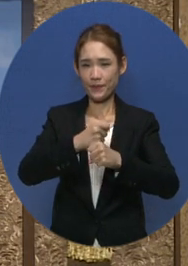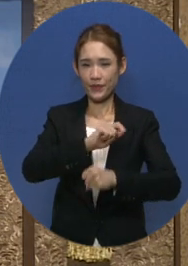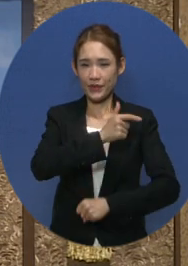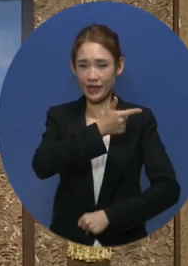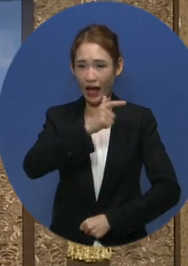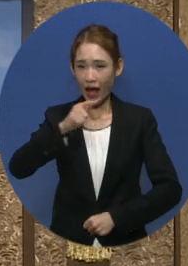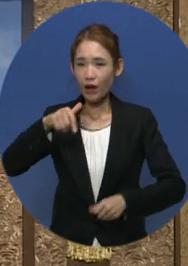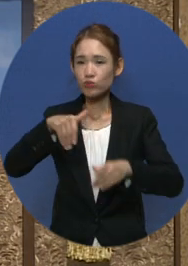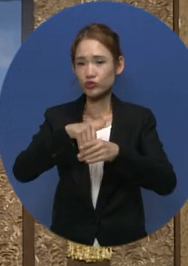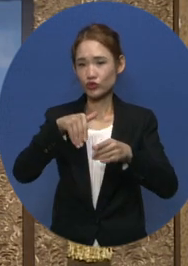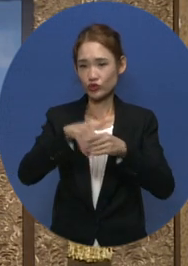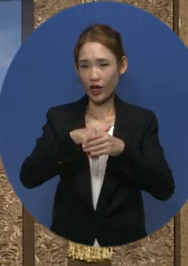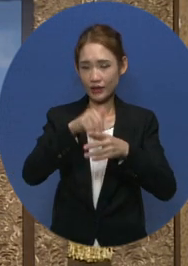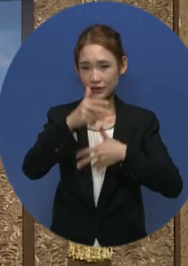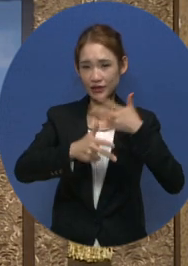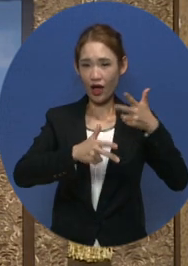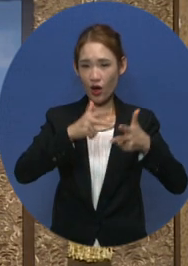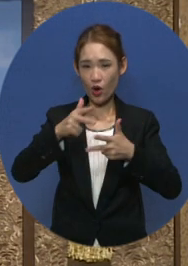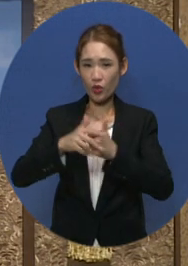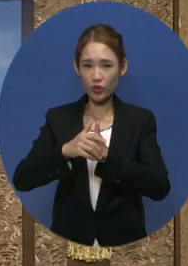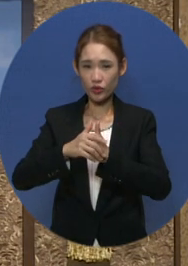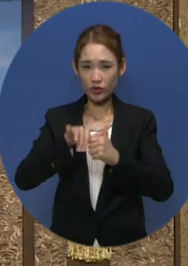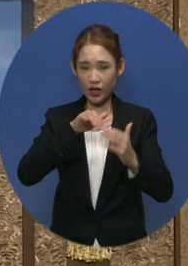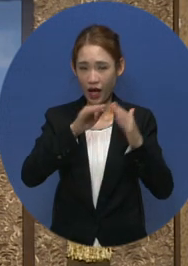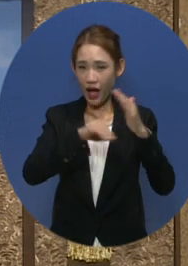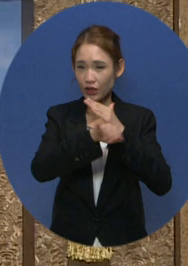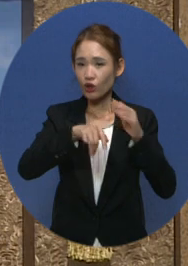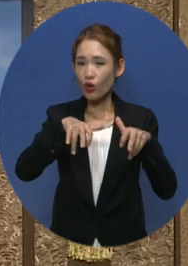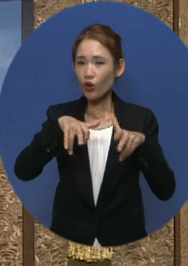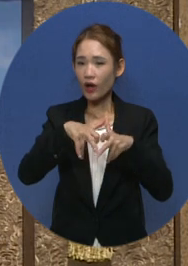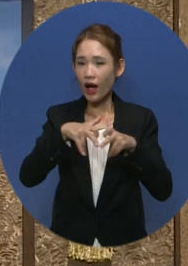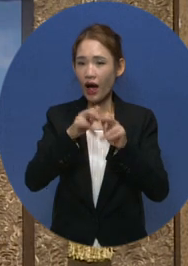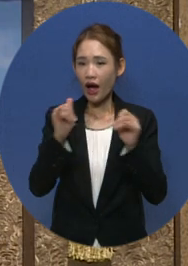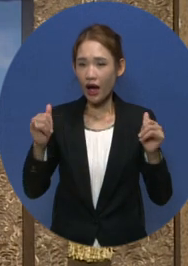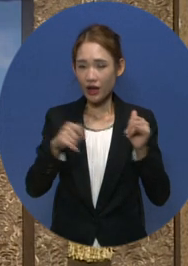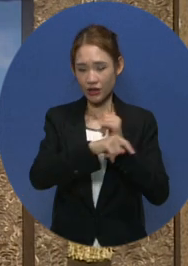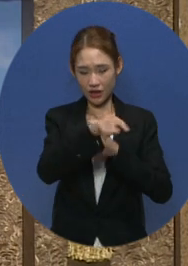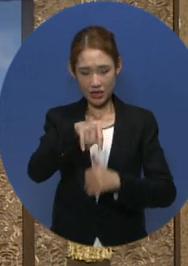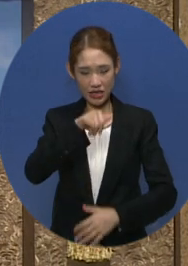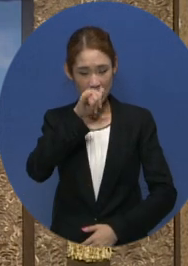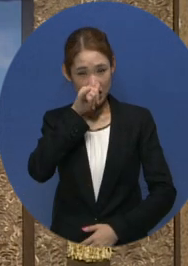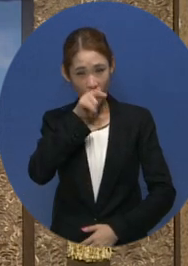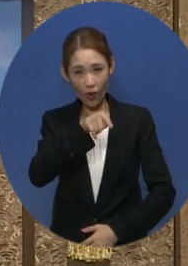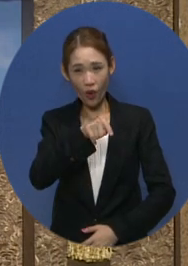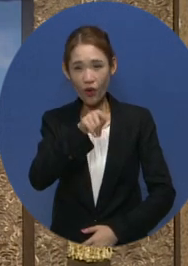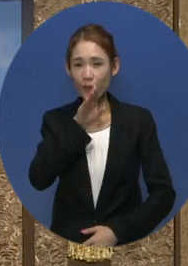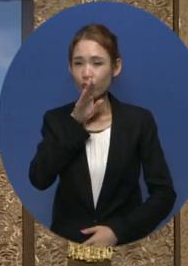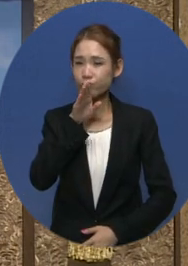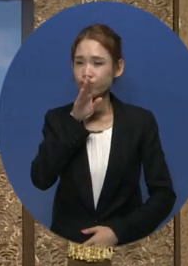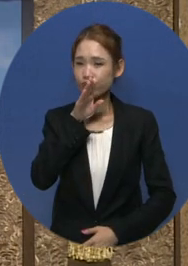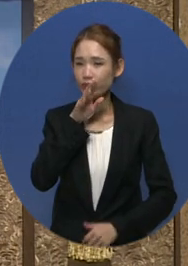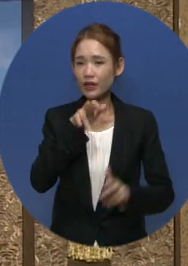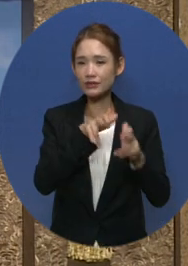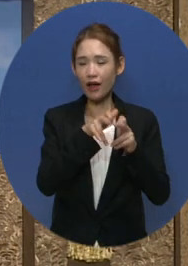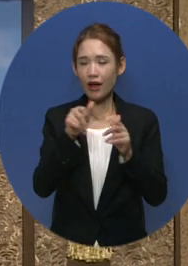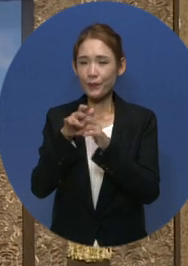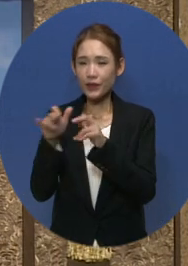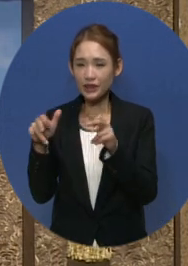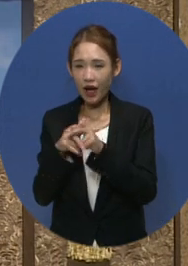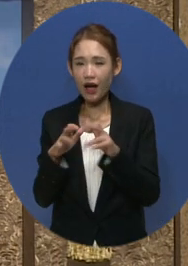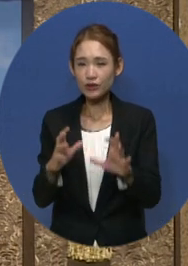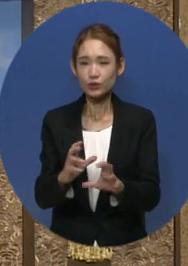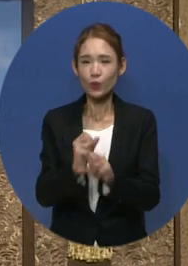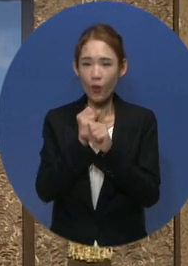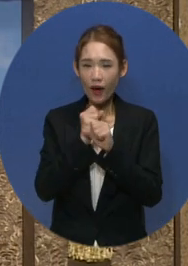사업도 하고 있는데 예. 다문화 가정 중에 장애인들이 좀 있으시거든요. 네. 그래서 이제 또 장애인과 비장애인의 통합을 만들기